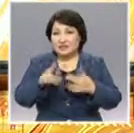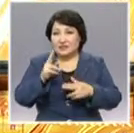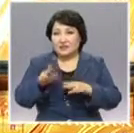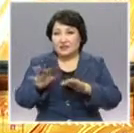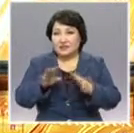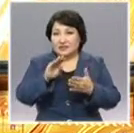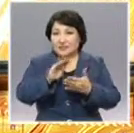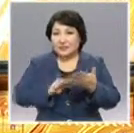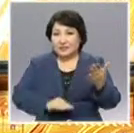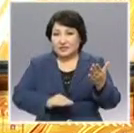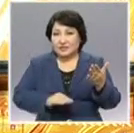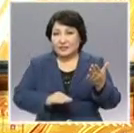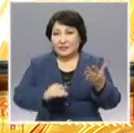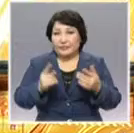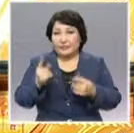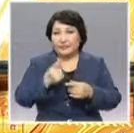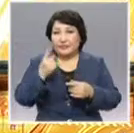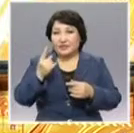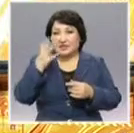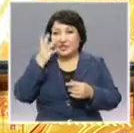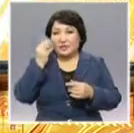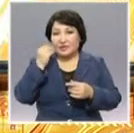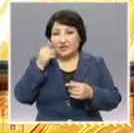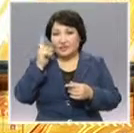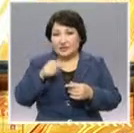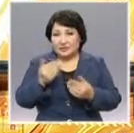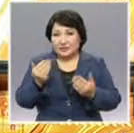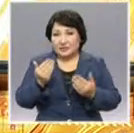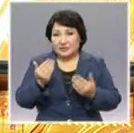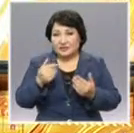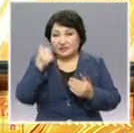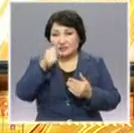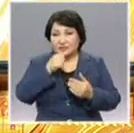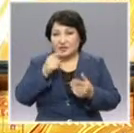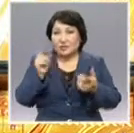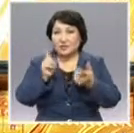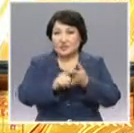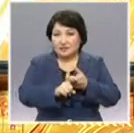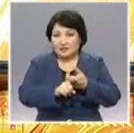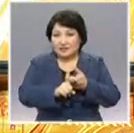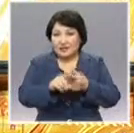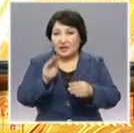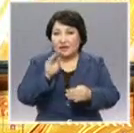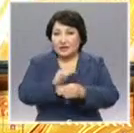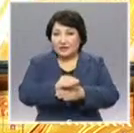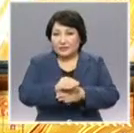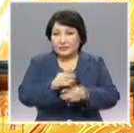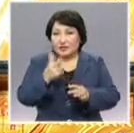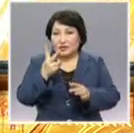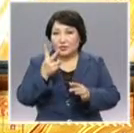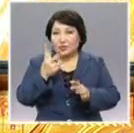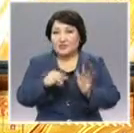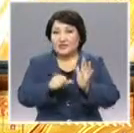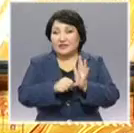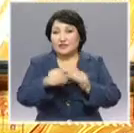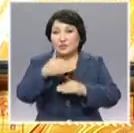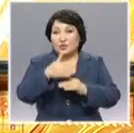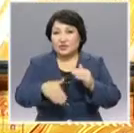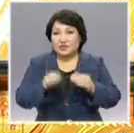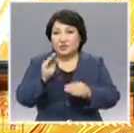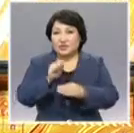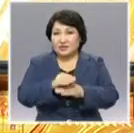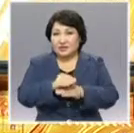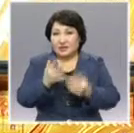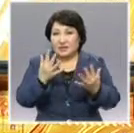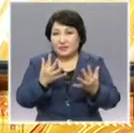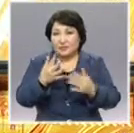Первомайка, өздеріңіз білгендей, мына Первомайка биыл бізге қосылды. Оның ішінде де 36 көше бар. Биыл 5